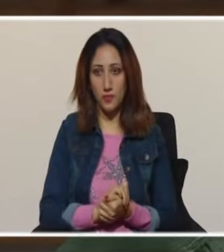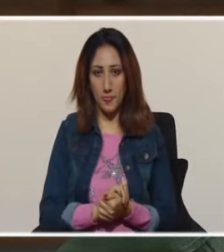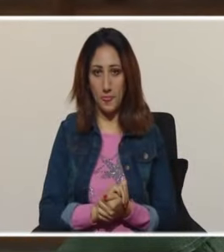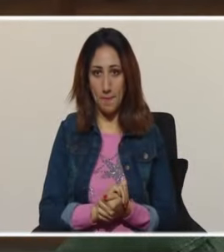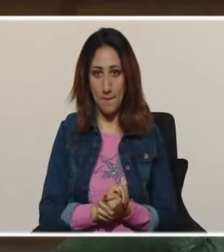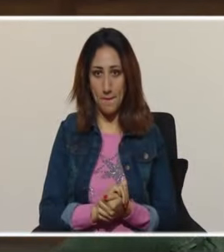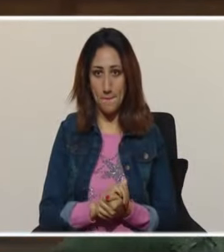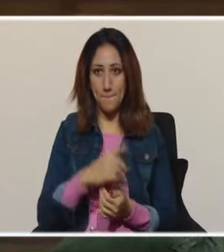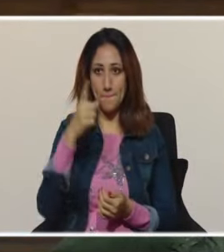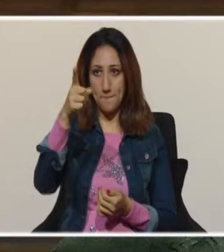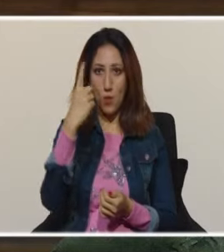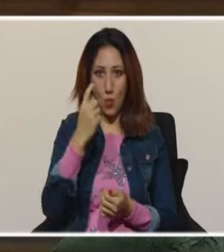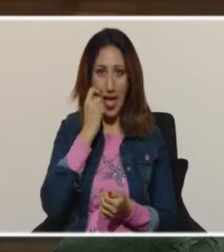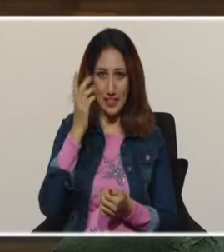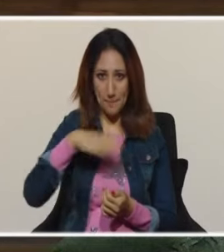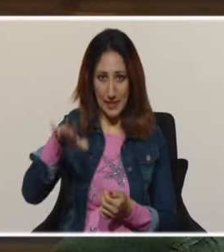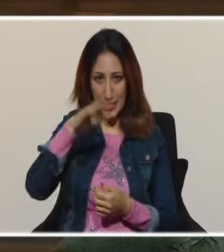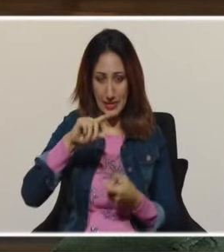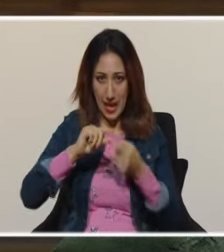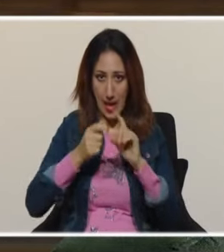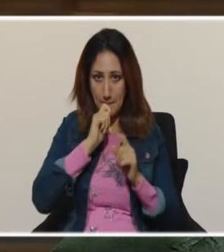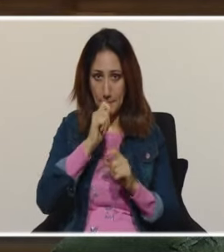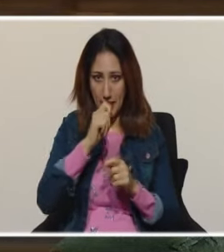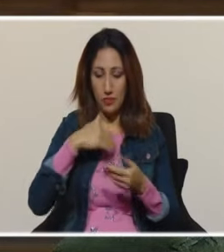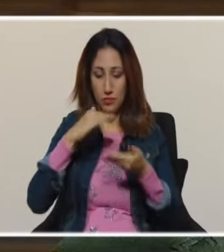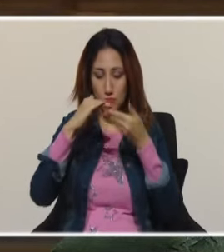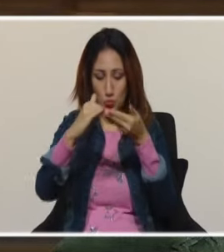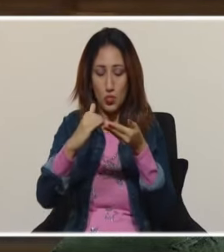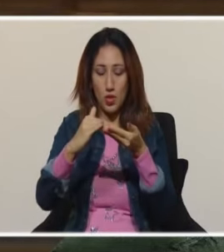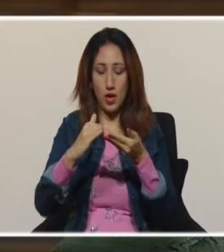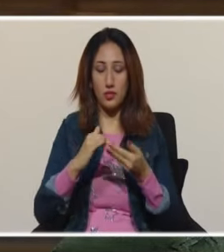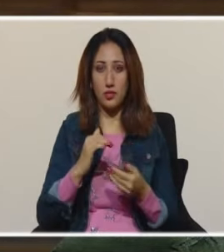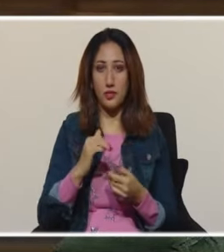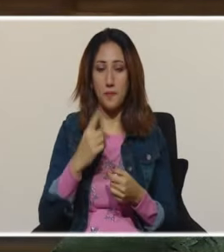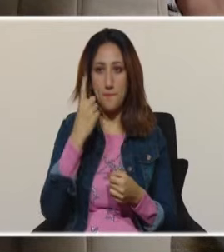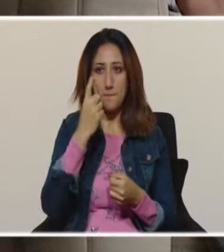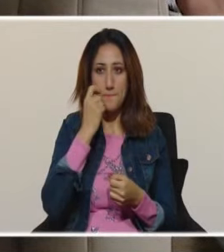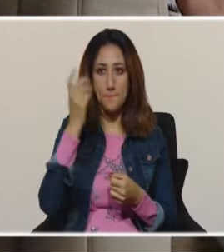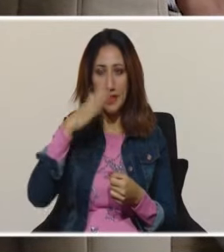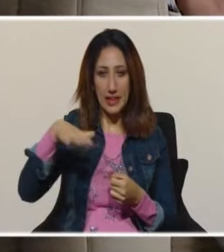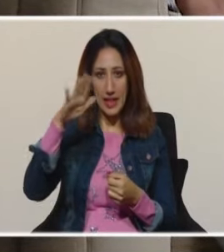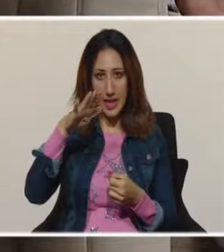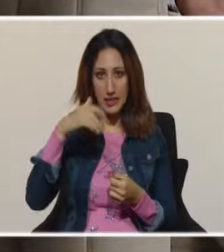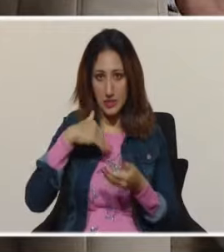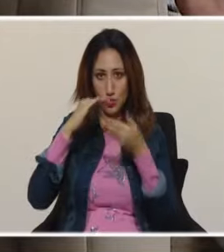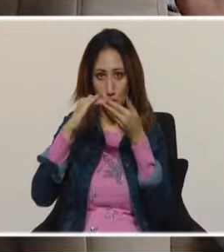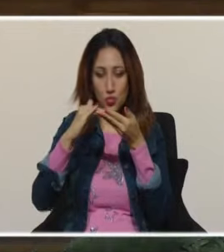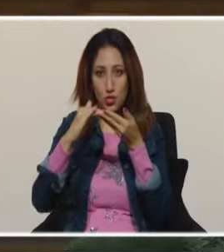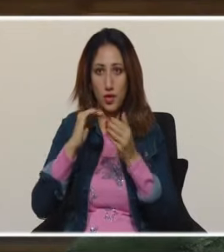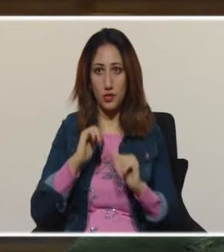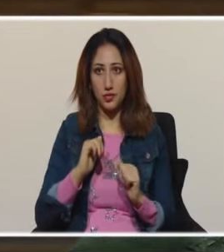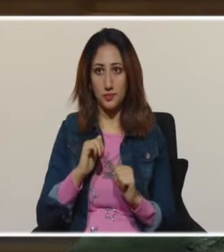احنا كواحد من الناس البرنامج هنساهم معاك ان شاء الله من خلال مؤسسه واحد من الناس في